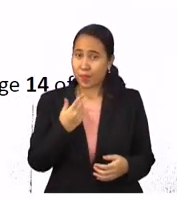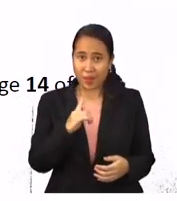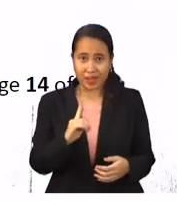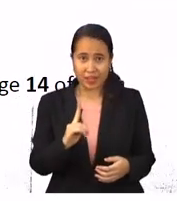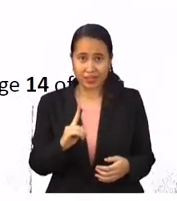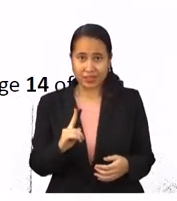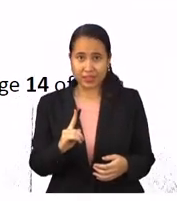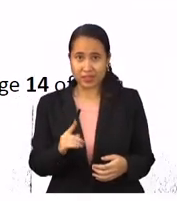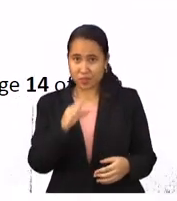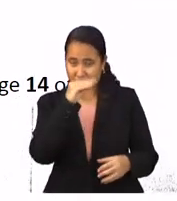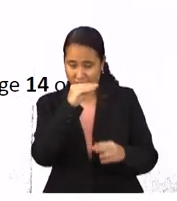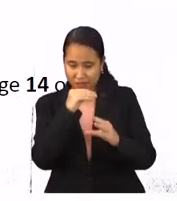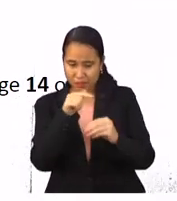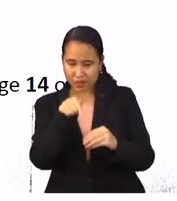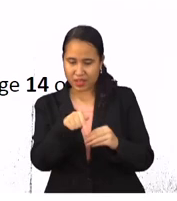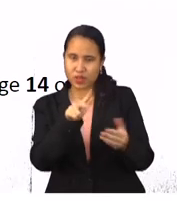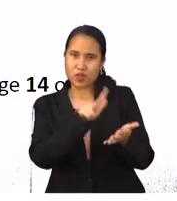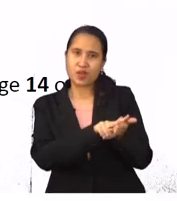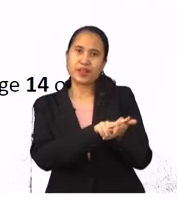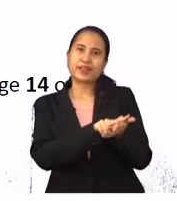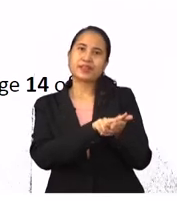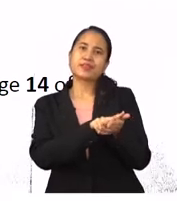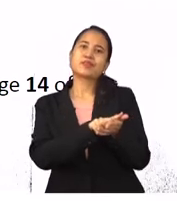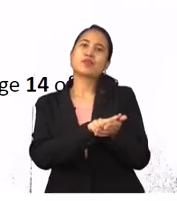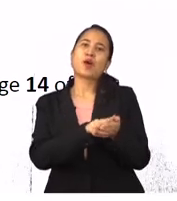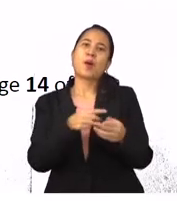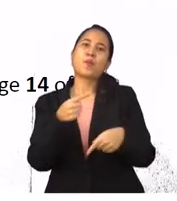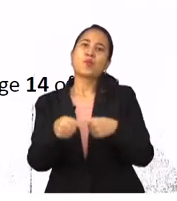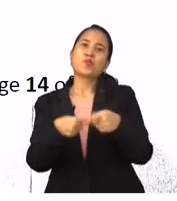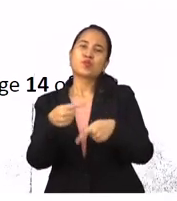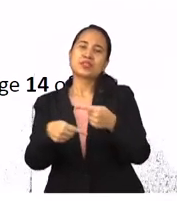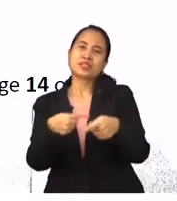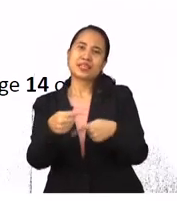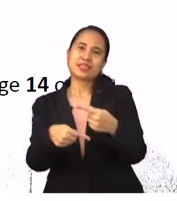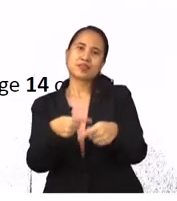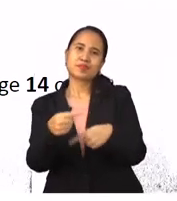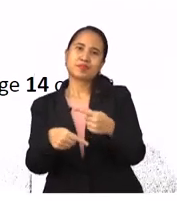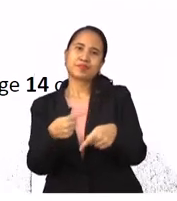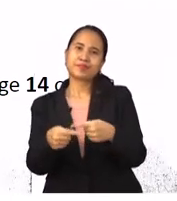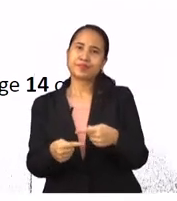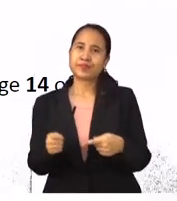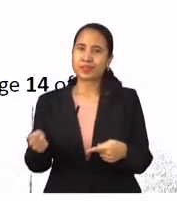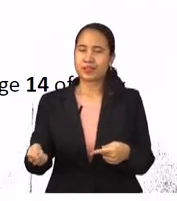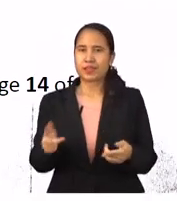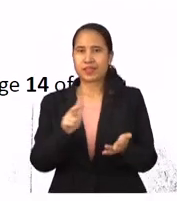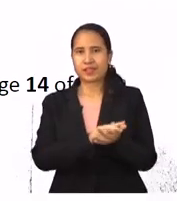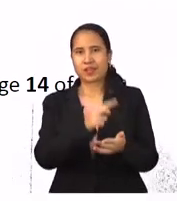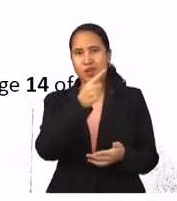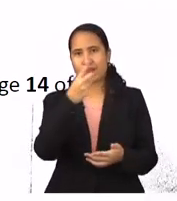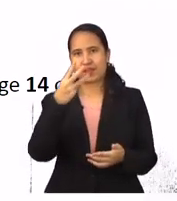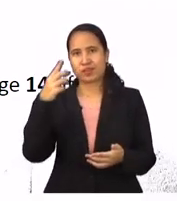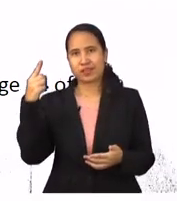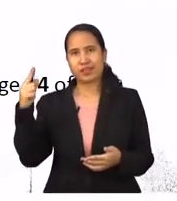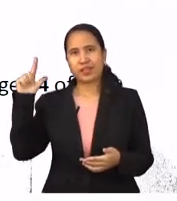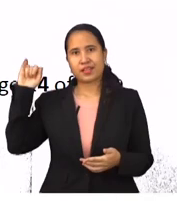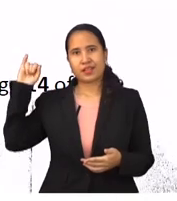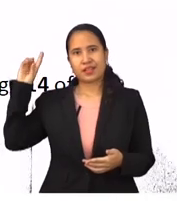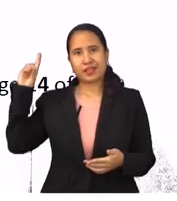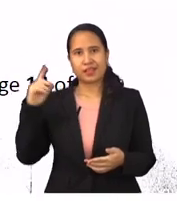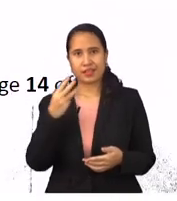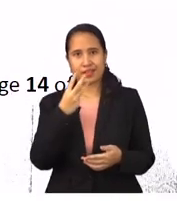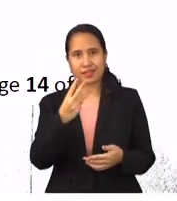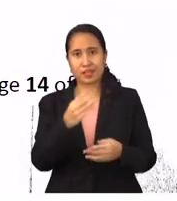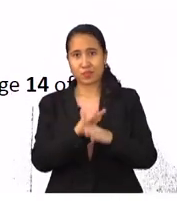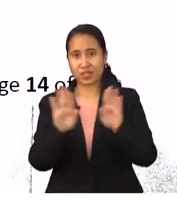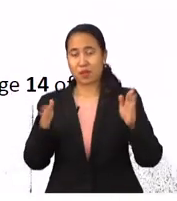het Hof een op een rechtsproces gerichte beïnvloeding van het in artikel 131 lid 3 grondwet